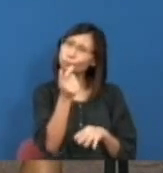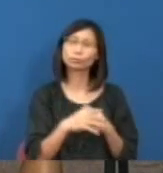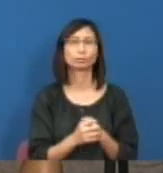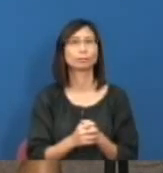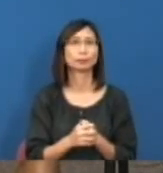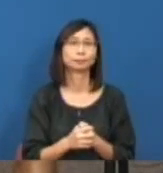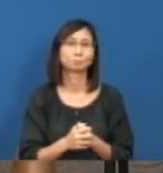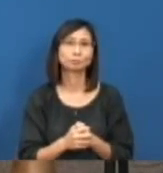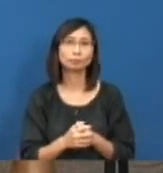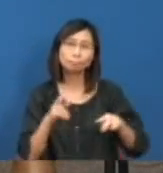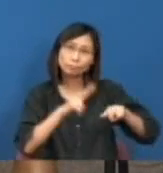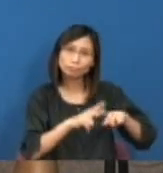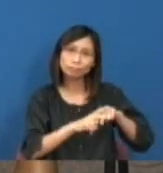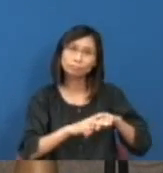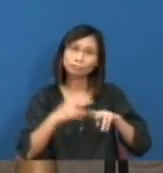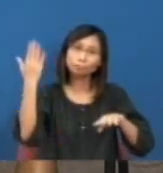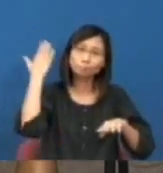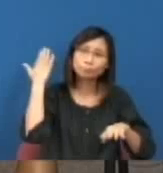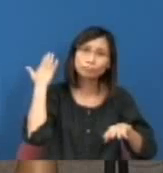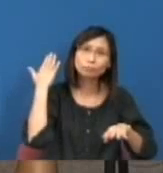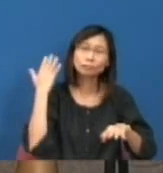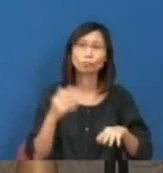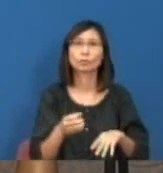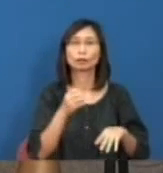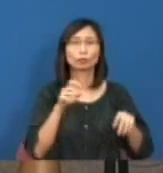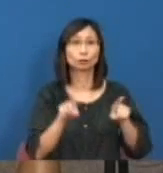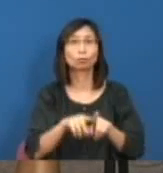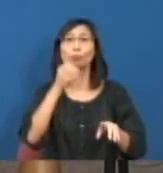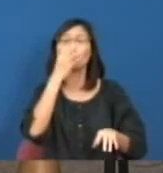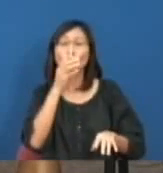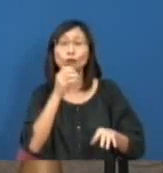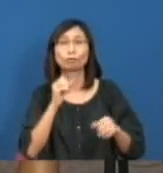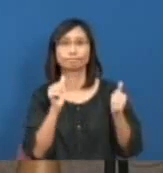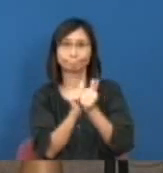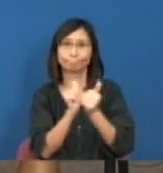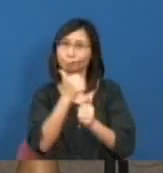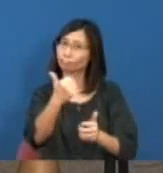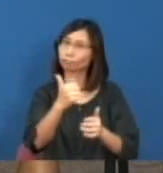抗。咁中共當日係廣交朋友嘛，咁所以